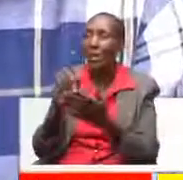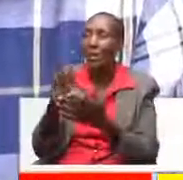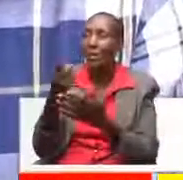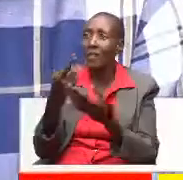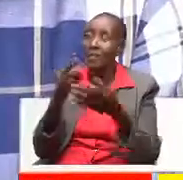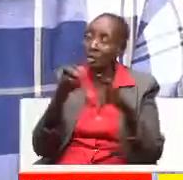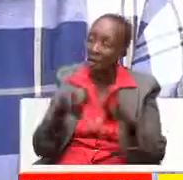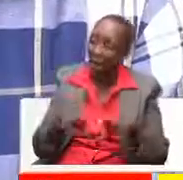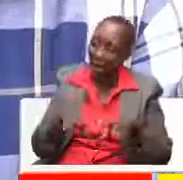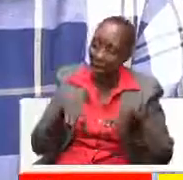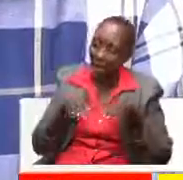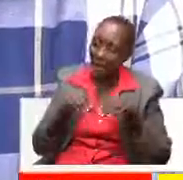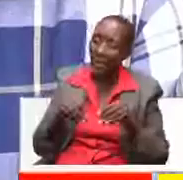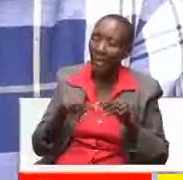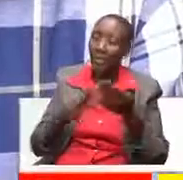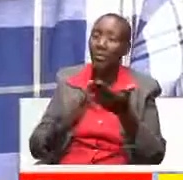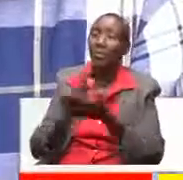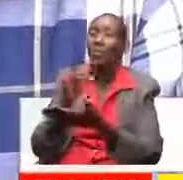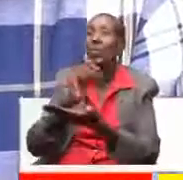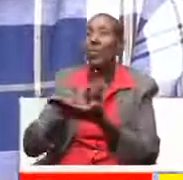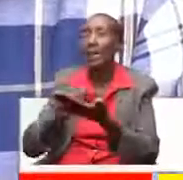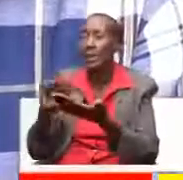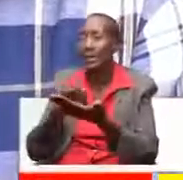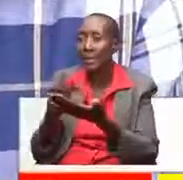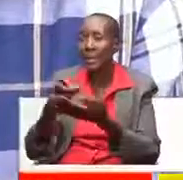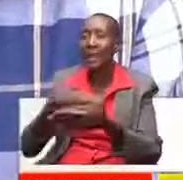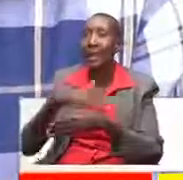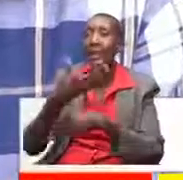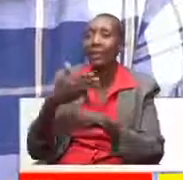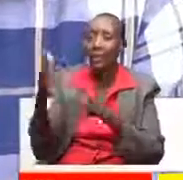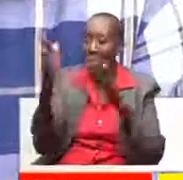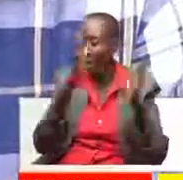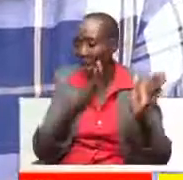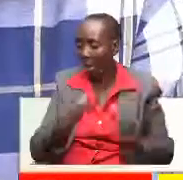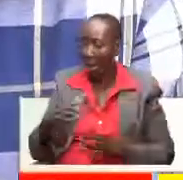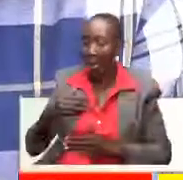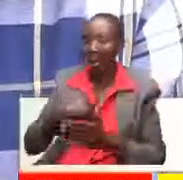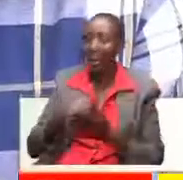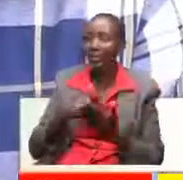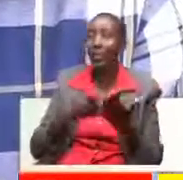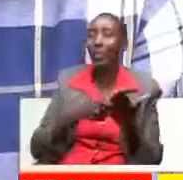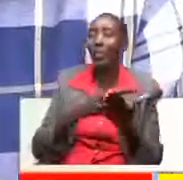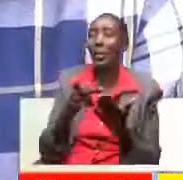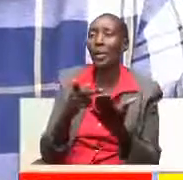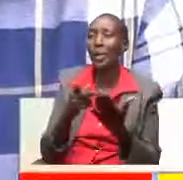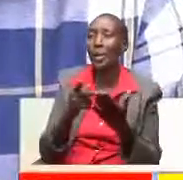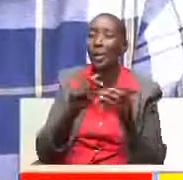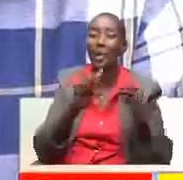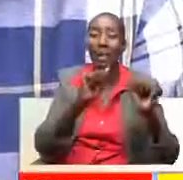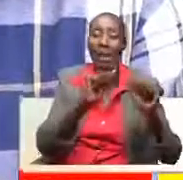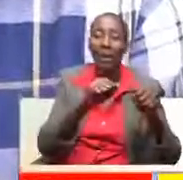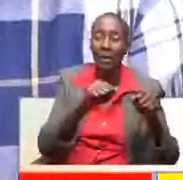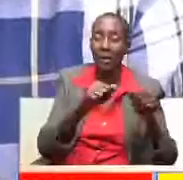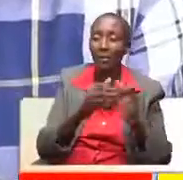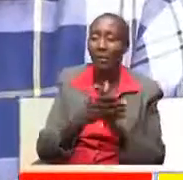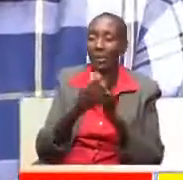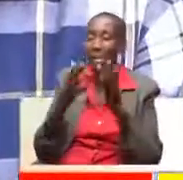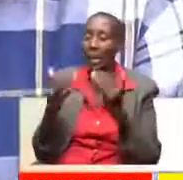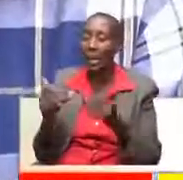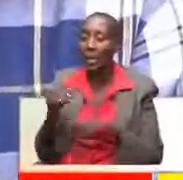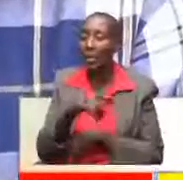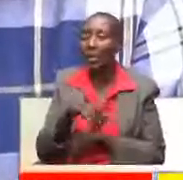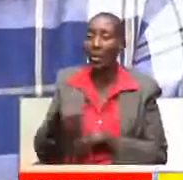bill in writing, na tuweze kuingia katika mpango wa kuilipa ama kuisecure. Sasa